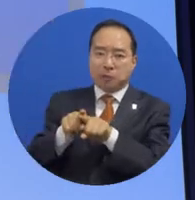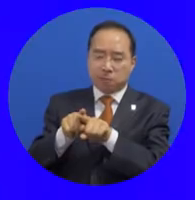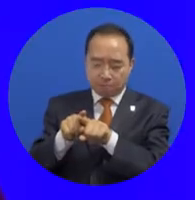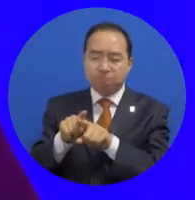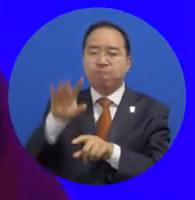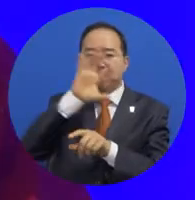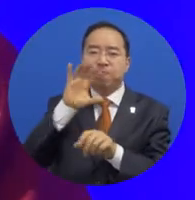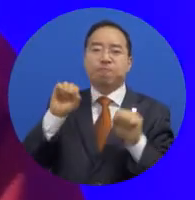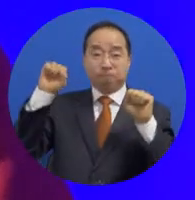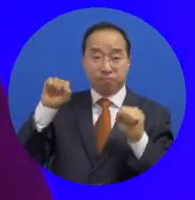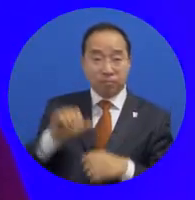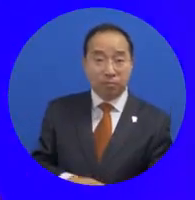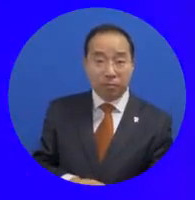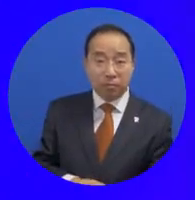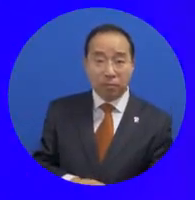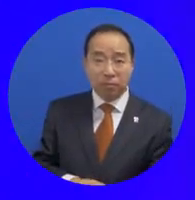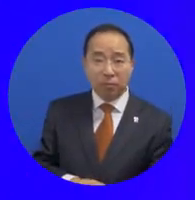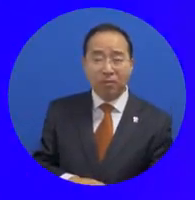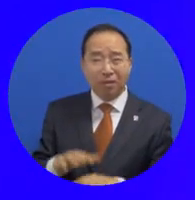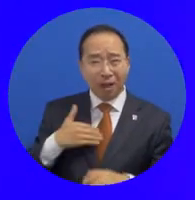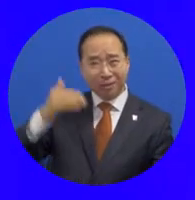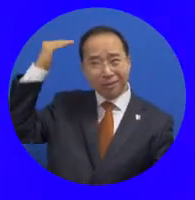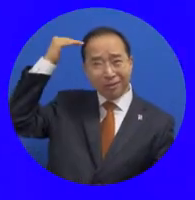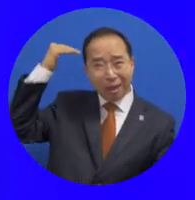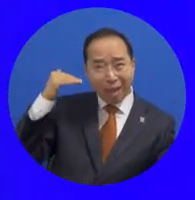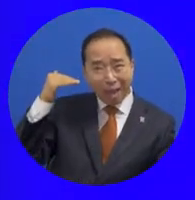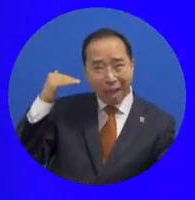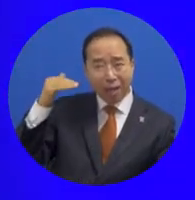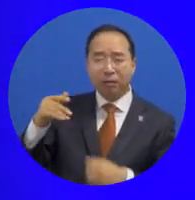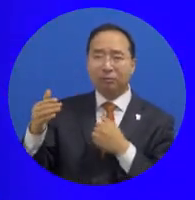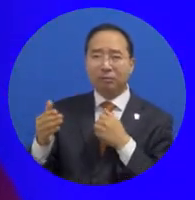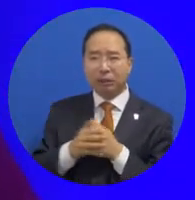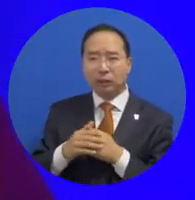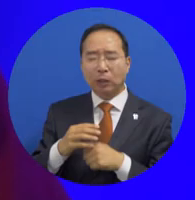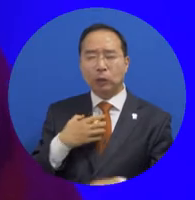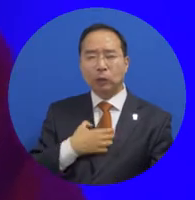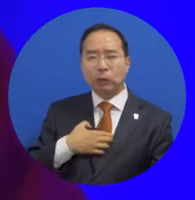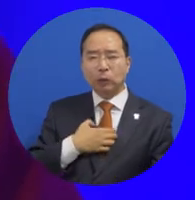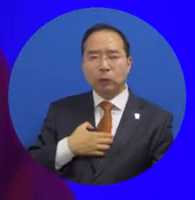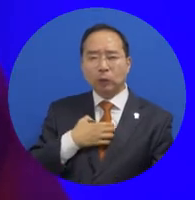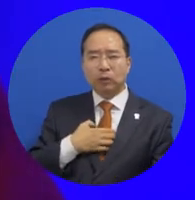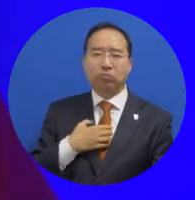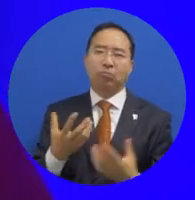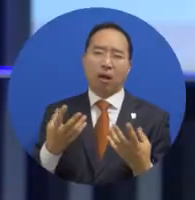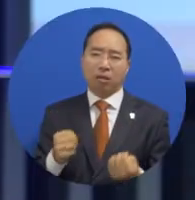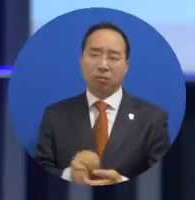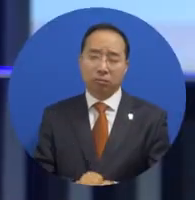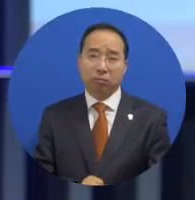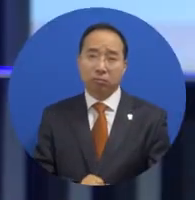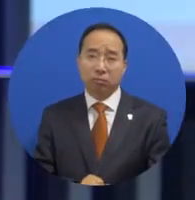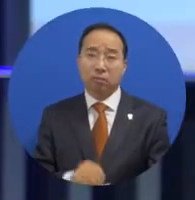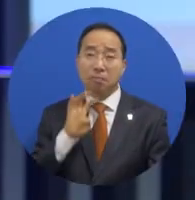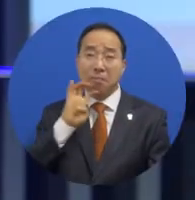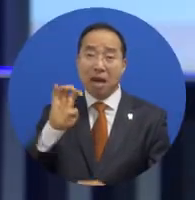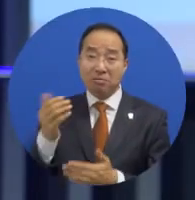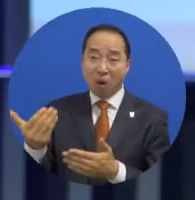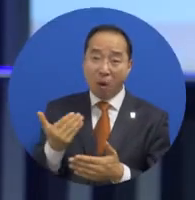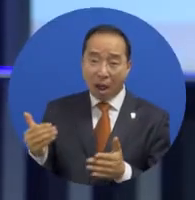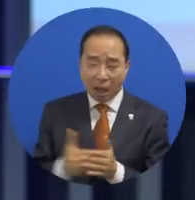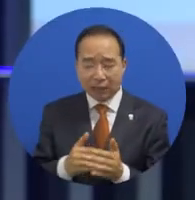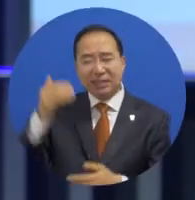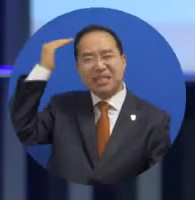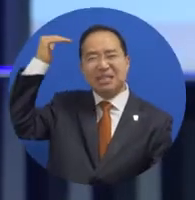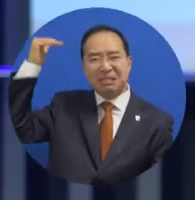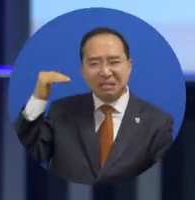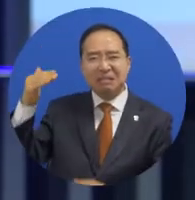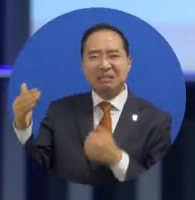하는데요. 저는 키가 작은 게 제 40살 될 때까지 콤플렉스였어요. 모든 게 안 되면 다 키